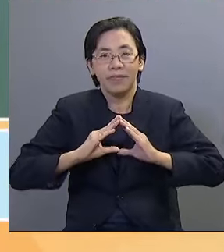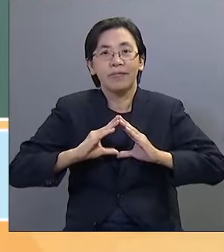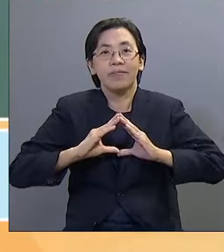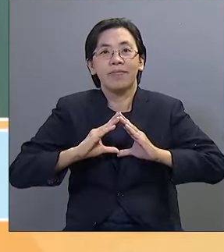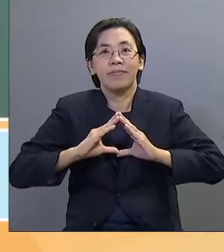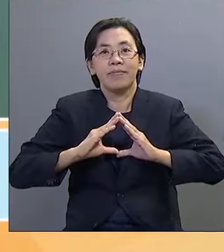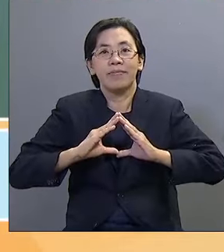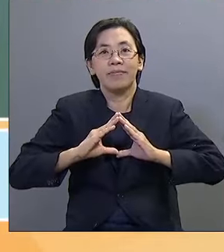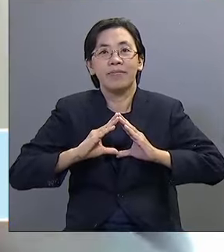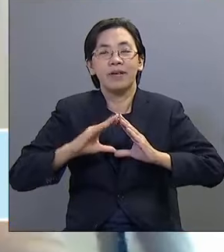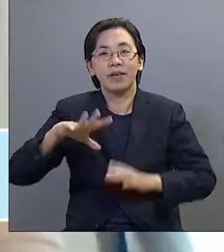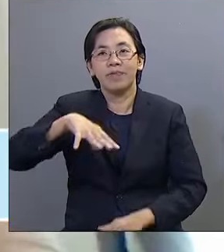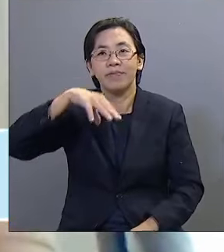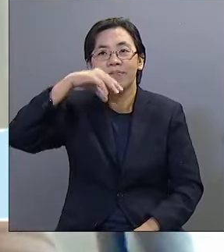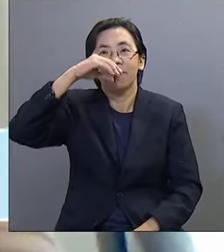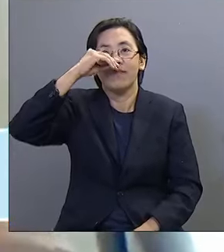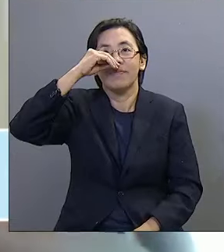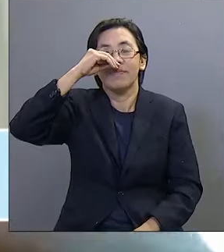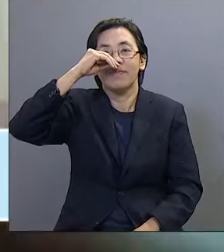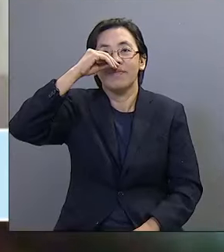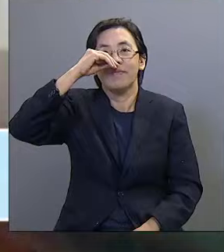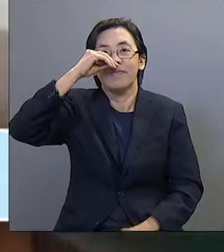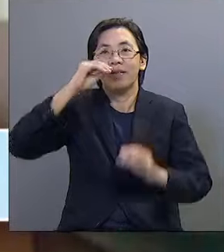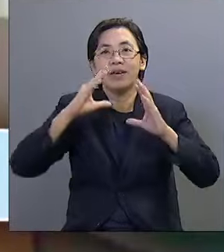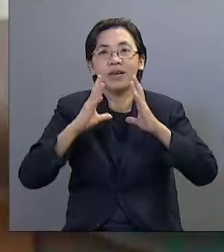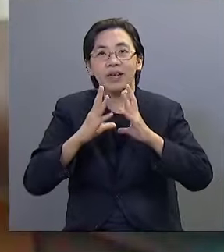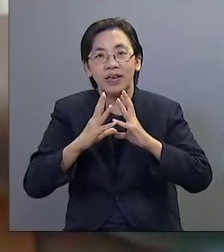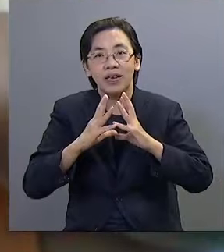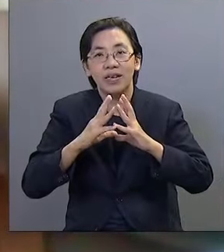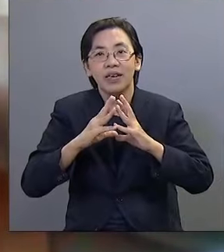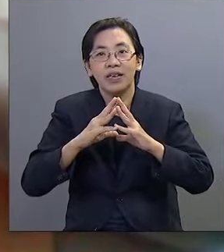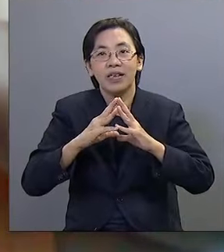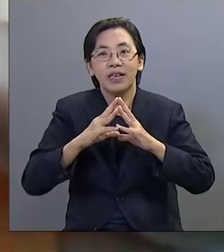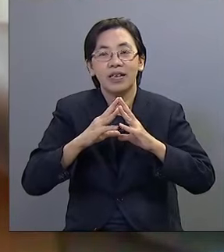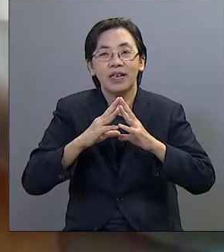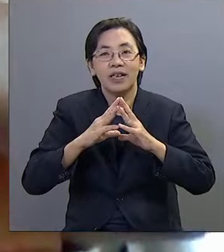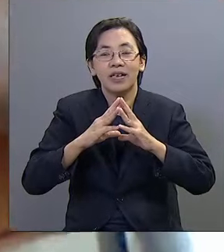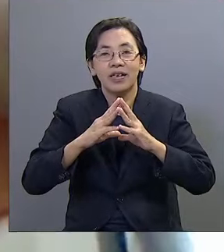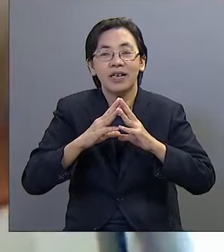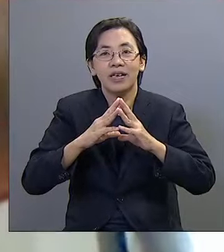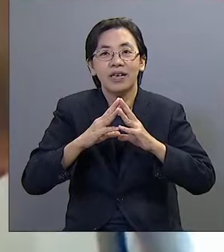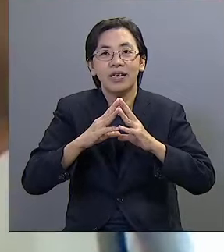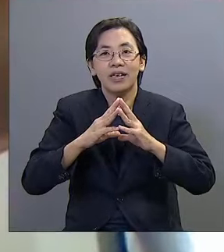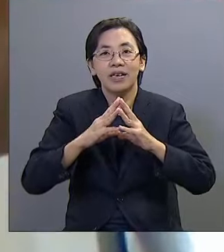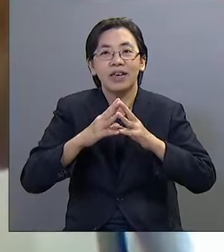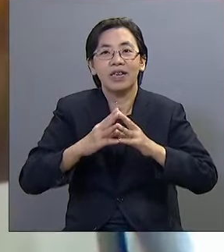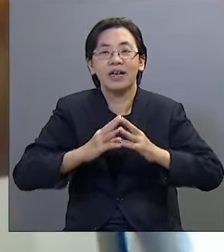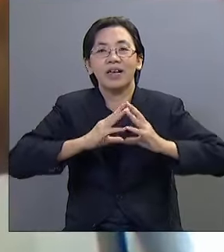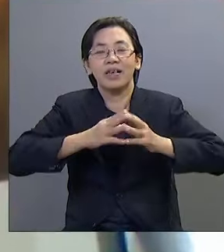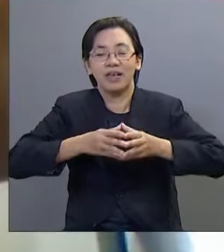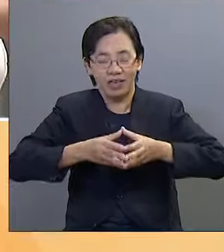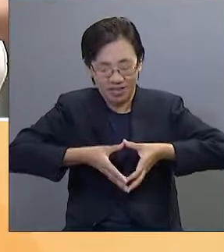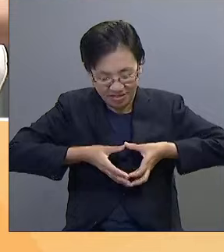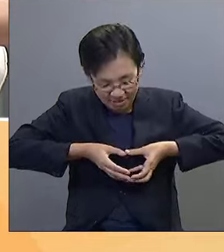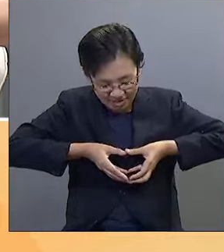หายใจเข้าเปลี่ยนเป็นบ้านครับบ้านเปลี่ยนเป็นหัวใจ